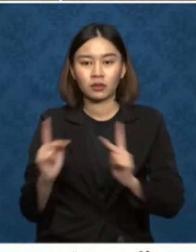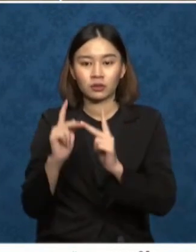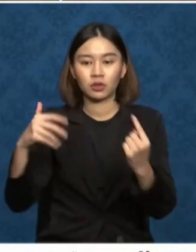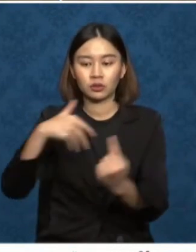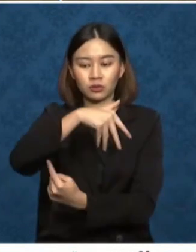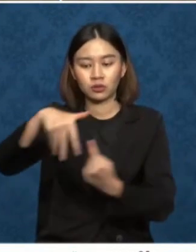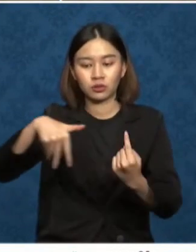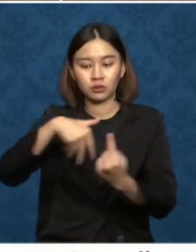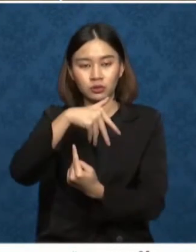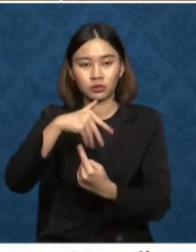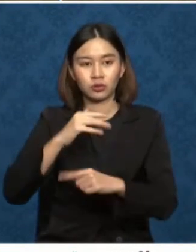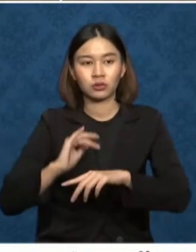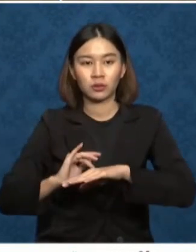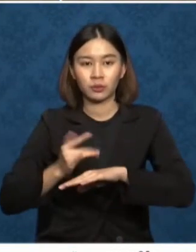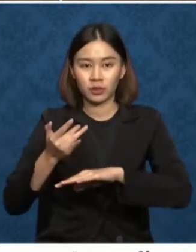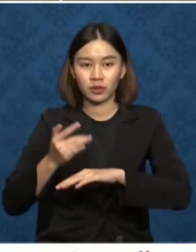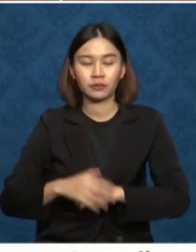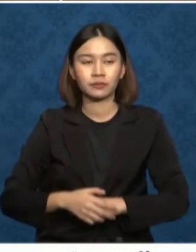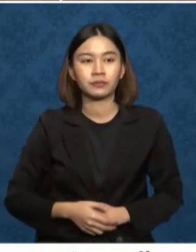รและสิ่งแวดล้อม